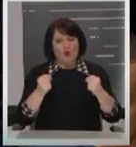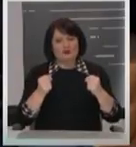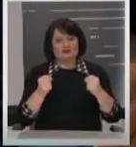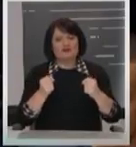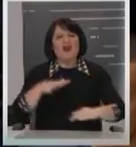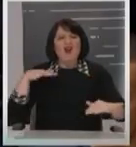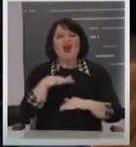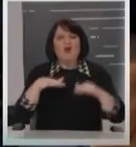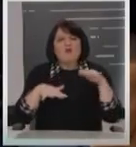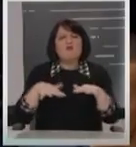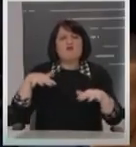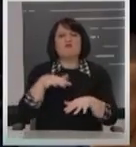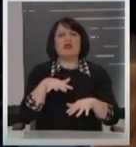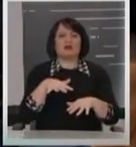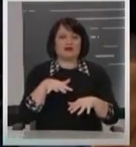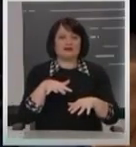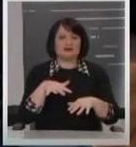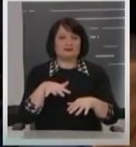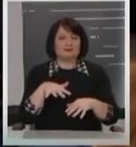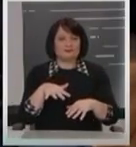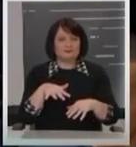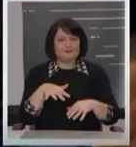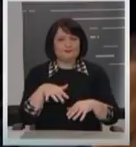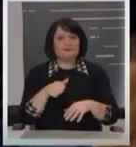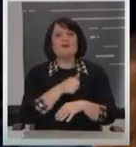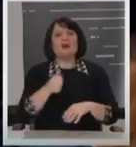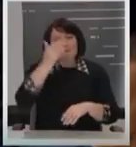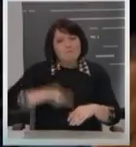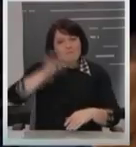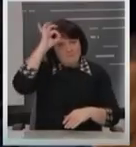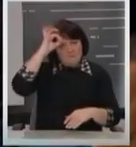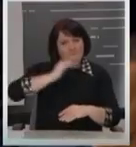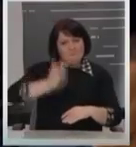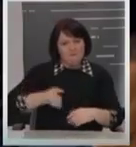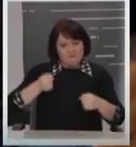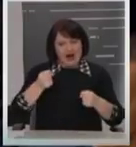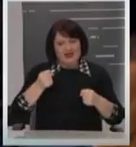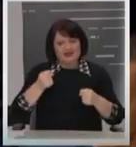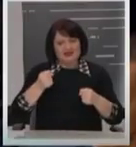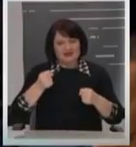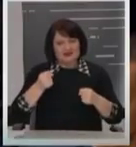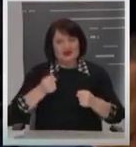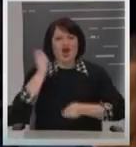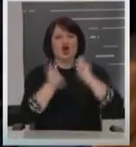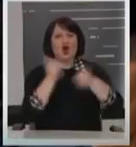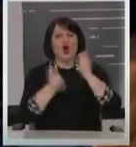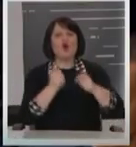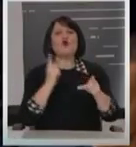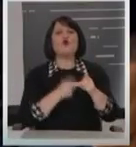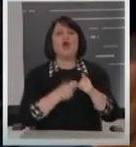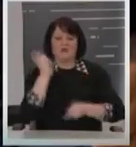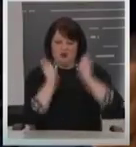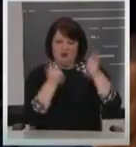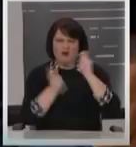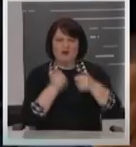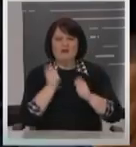εδέχθηκαν την επίθεση εκτός από τις δυνάμεις των ΜΑΤ και των ροπαλοφόρων του ΚΚΕ,